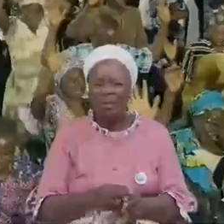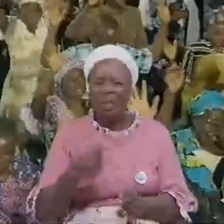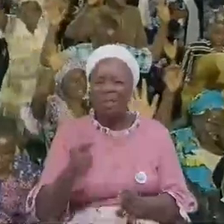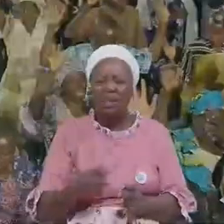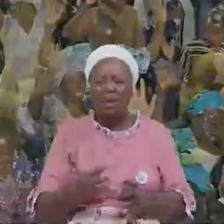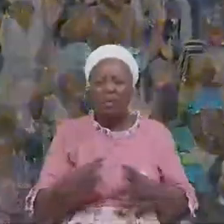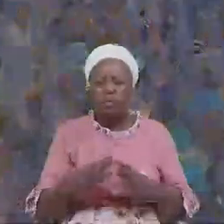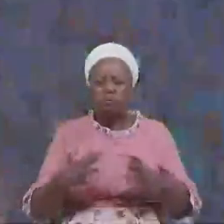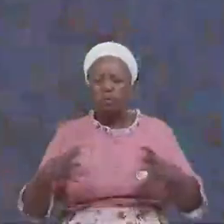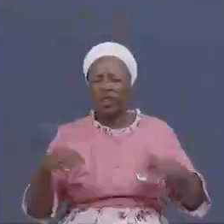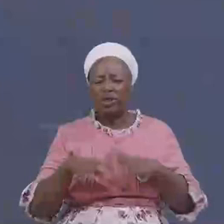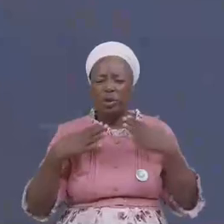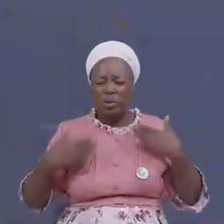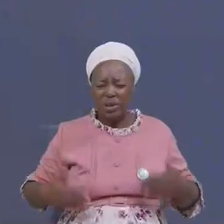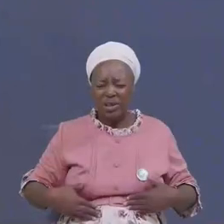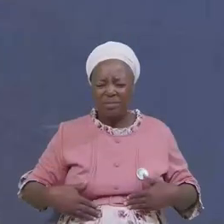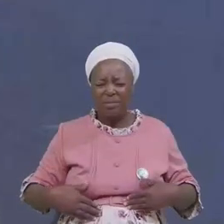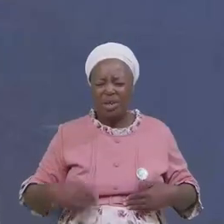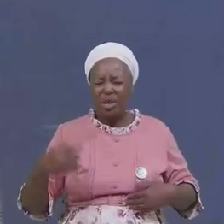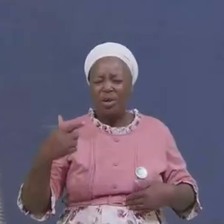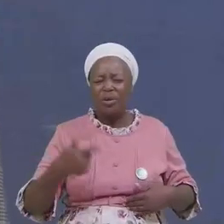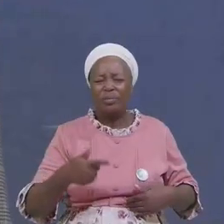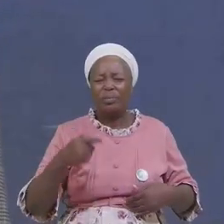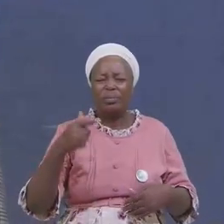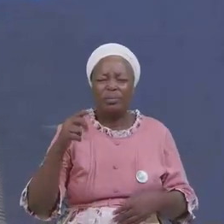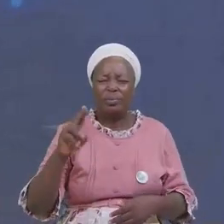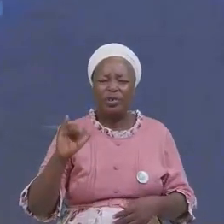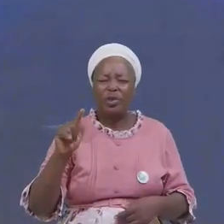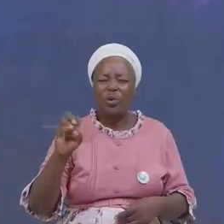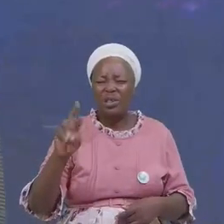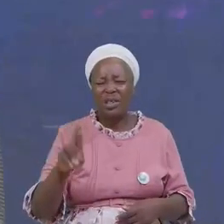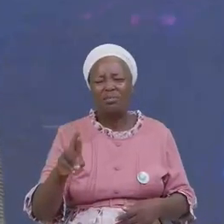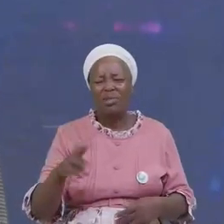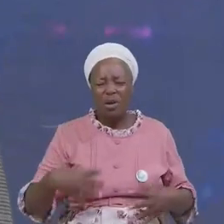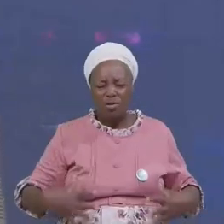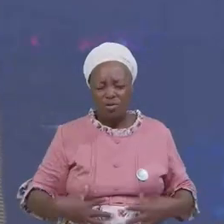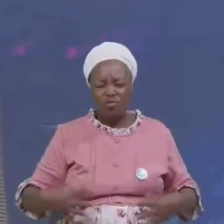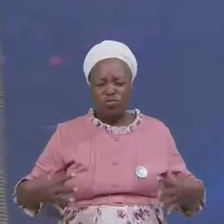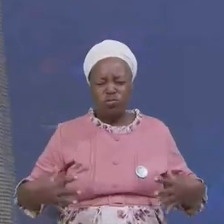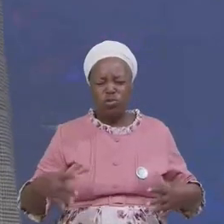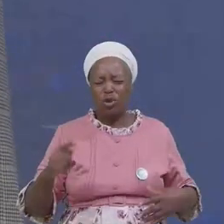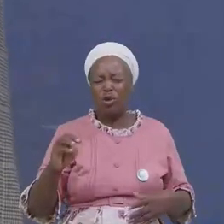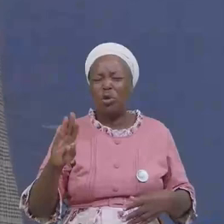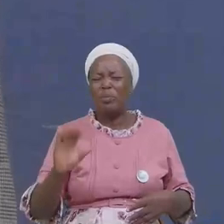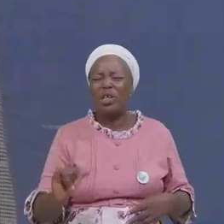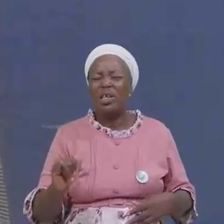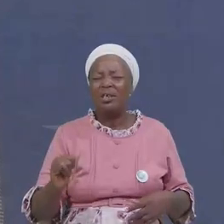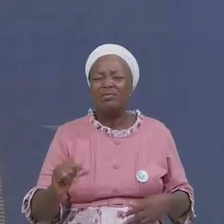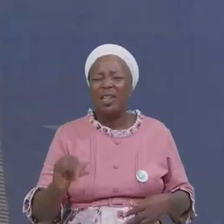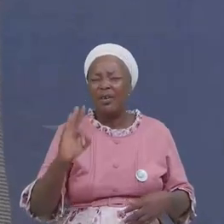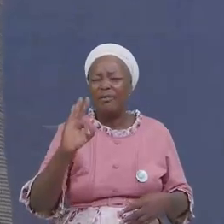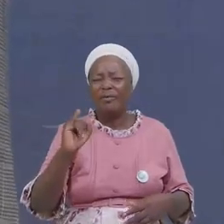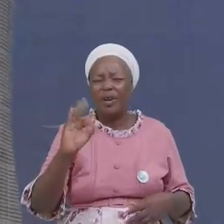Enflement dans votre corps, goitre. La ventre ballonné, fibrome,